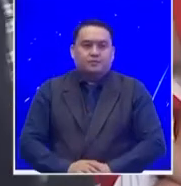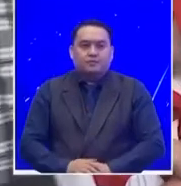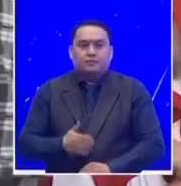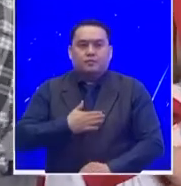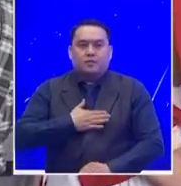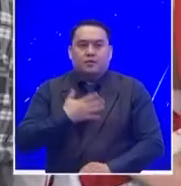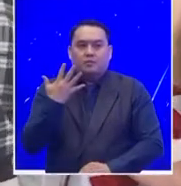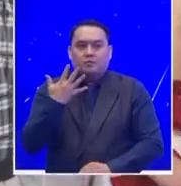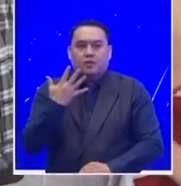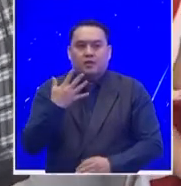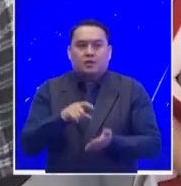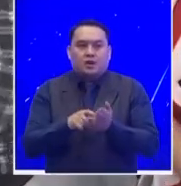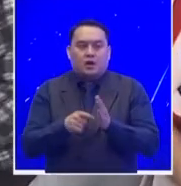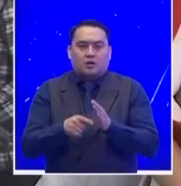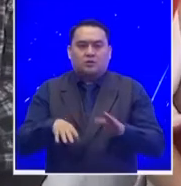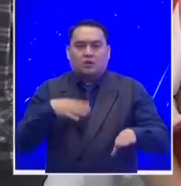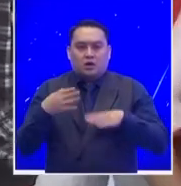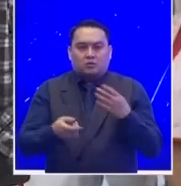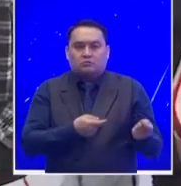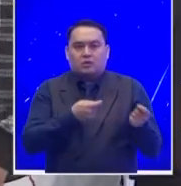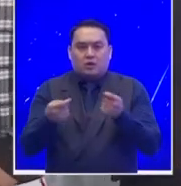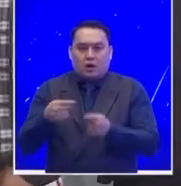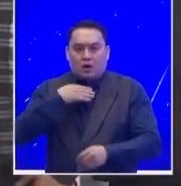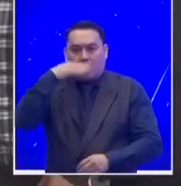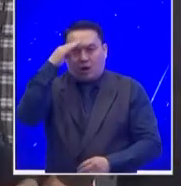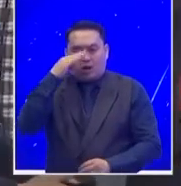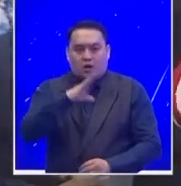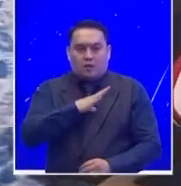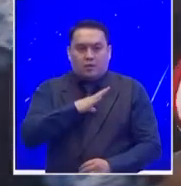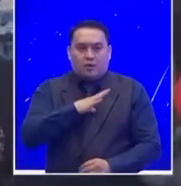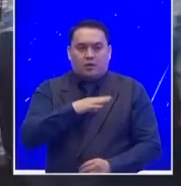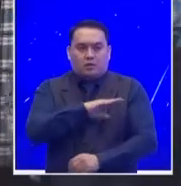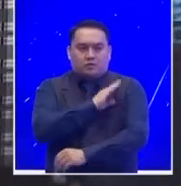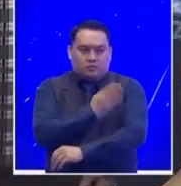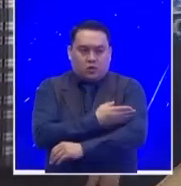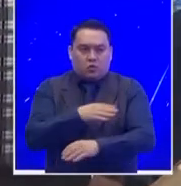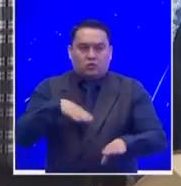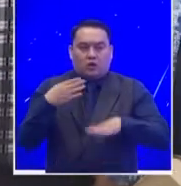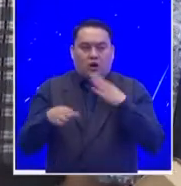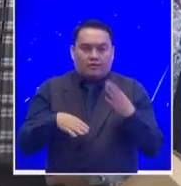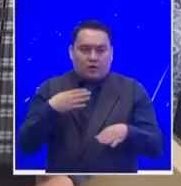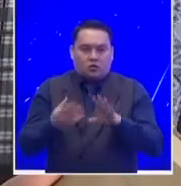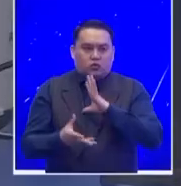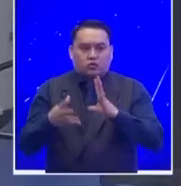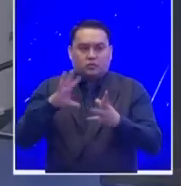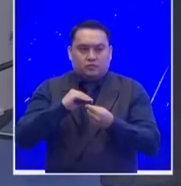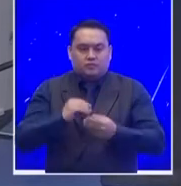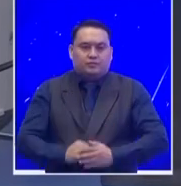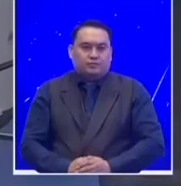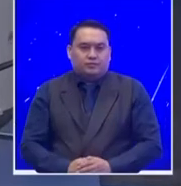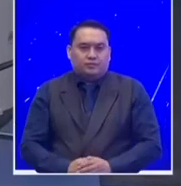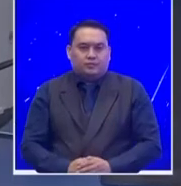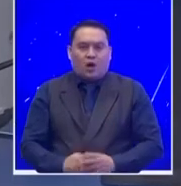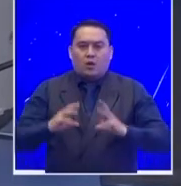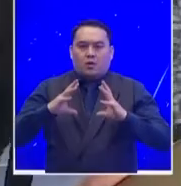класстан келдім. Бұл күреске өзім әкеме келген болатын. Содан тер төктім. Мына сол тердің жемісін жедім. Мен мерға